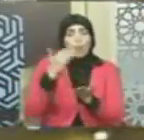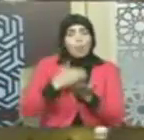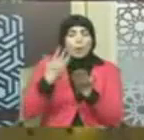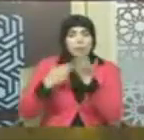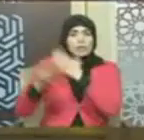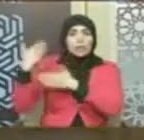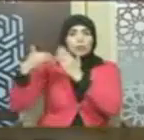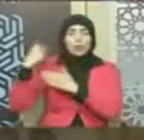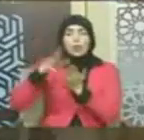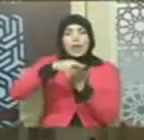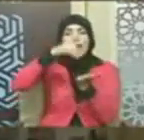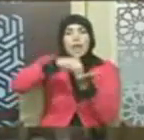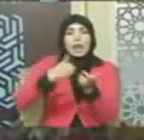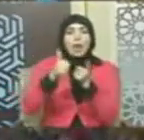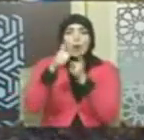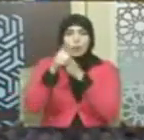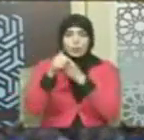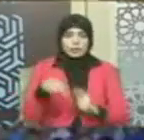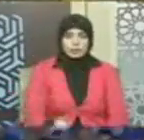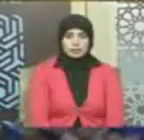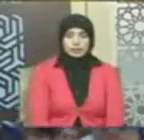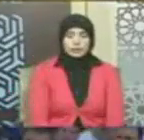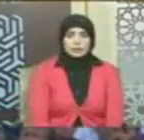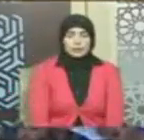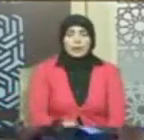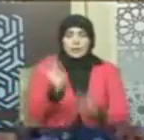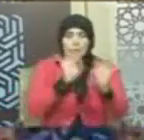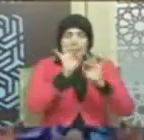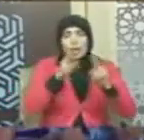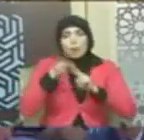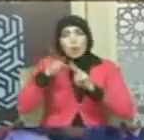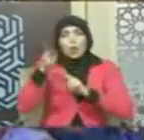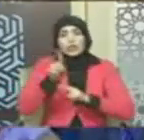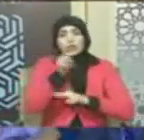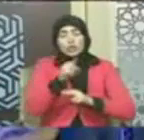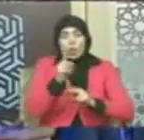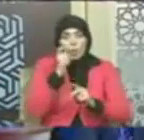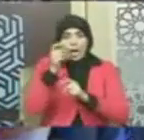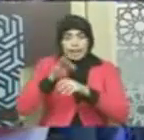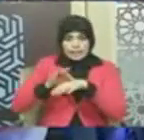والسابقون الأولون من المهاجرين والأنصار